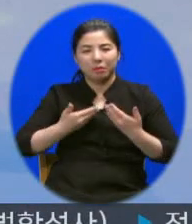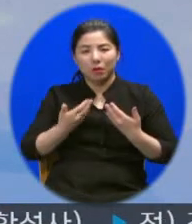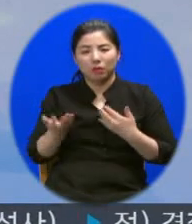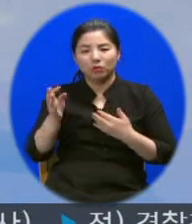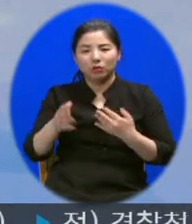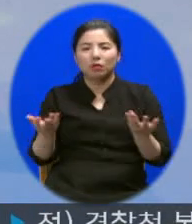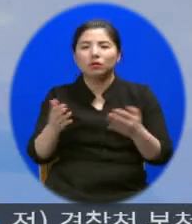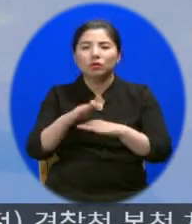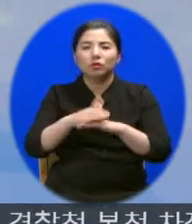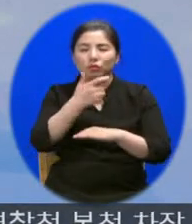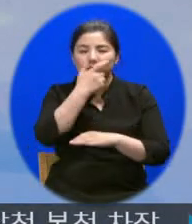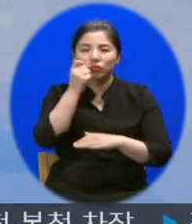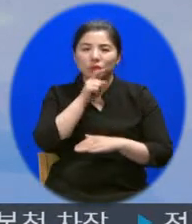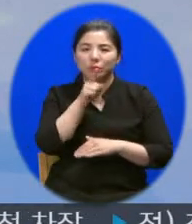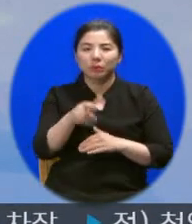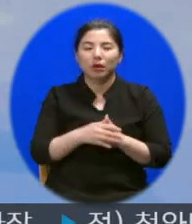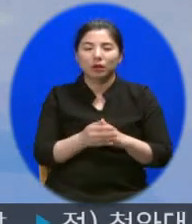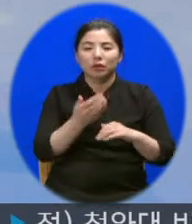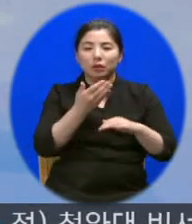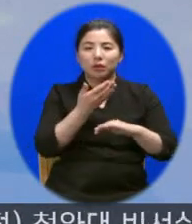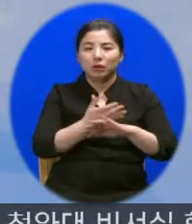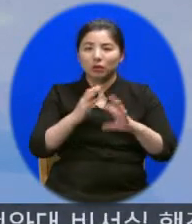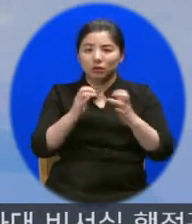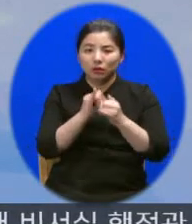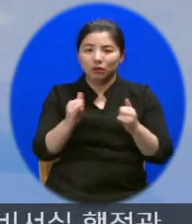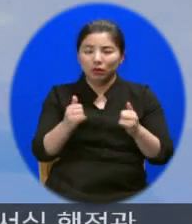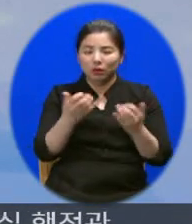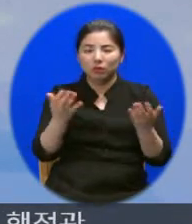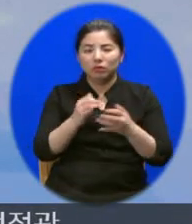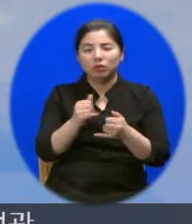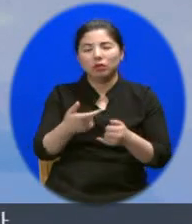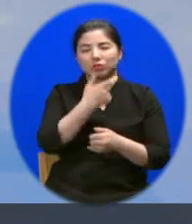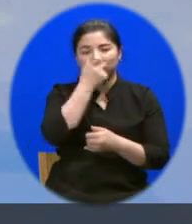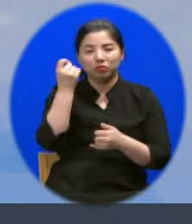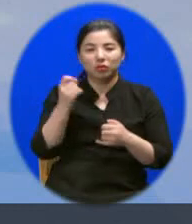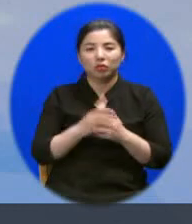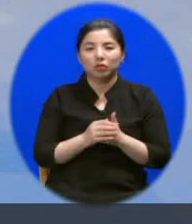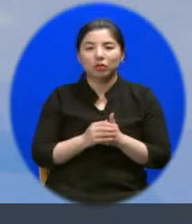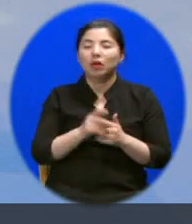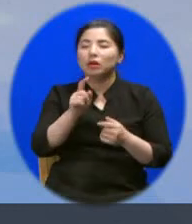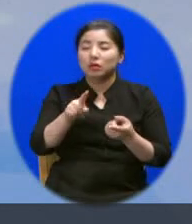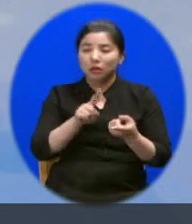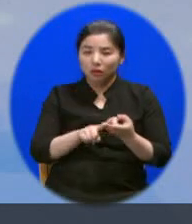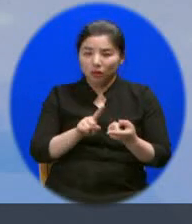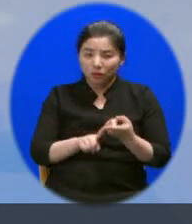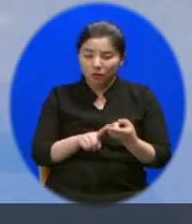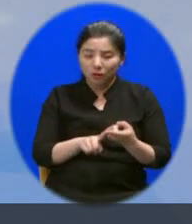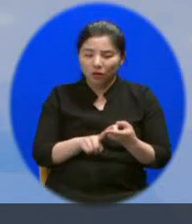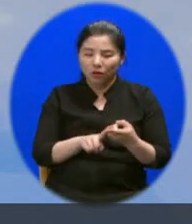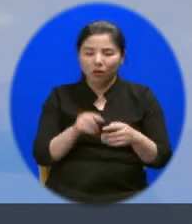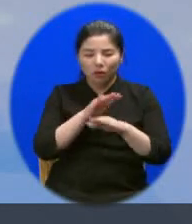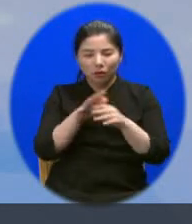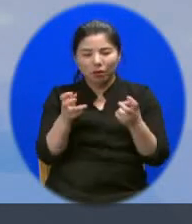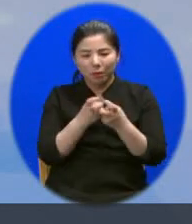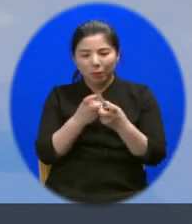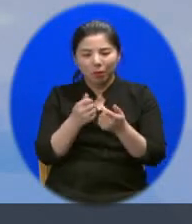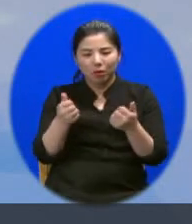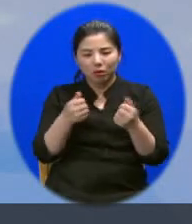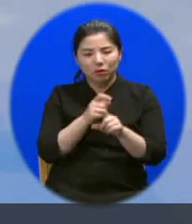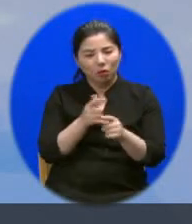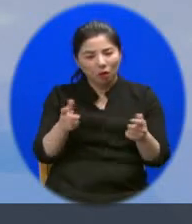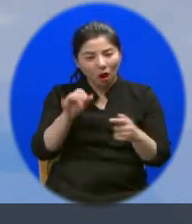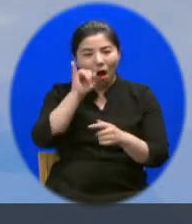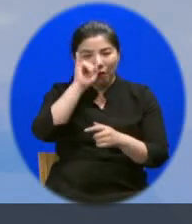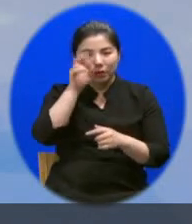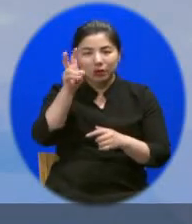호소하십니다 말씀 하신대로 외국인 근로자가 부족하기 때문이죠 어 이에 대한 대책은 여러 가지가 있을 수 있겠지만